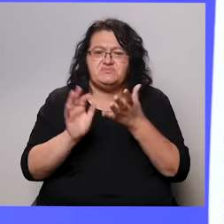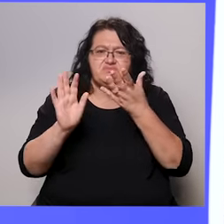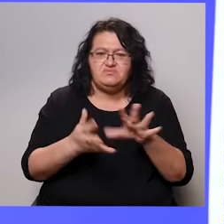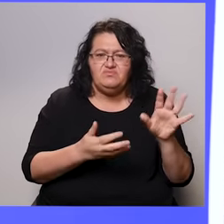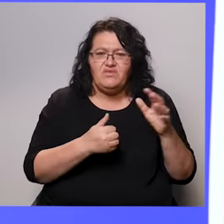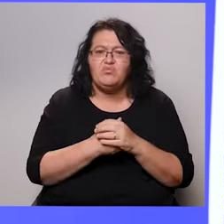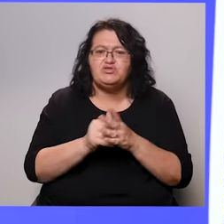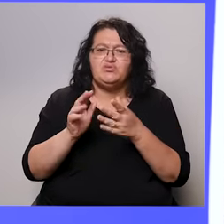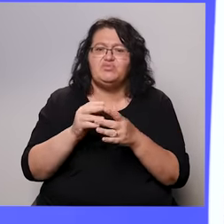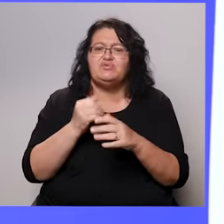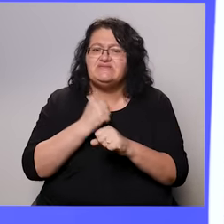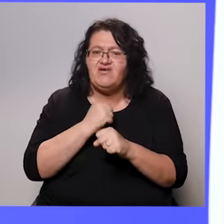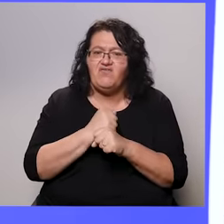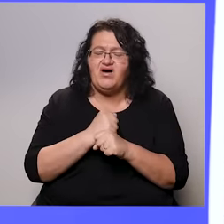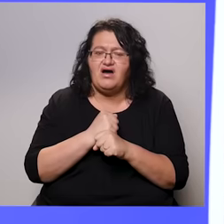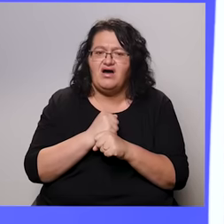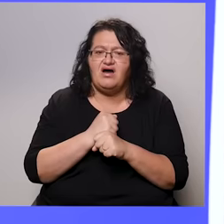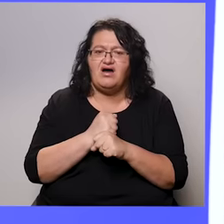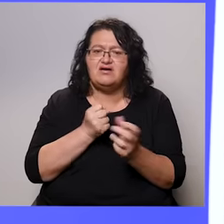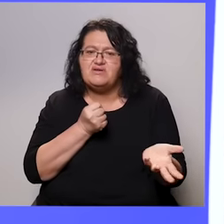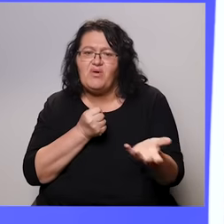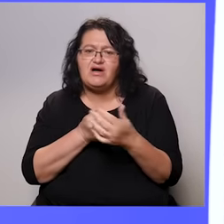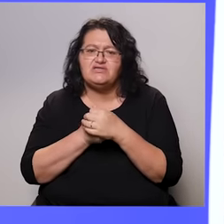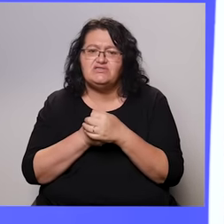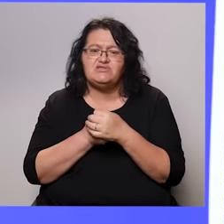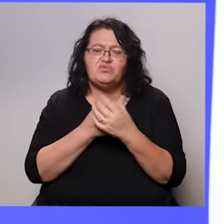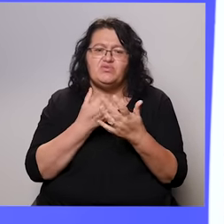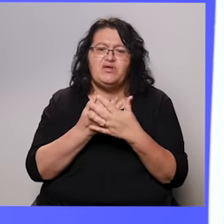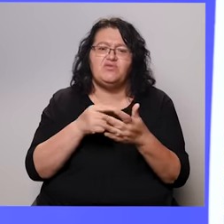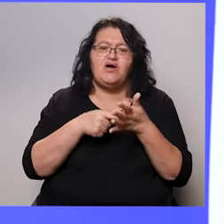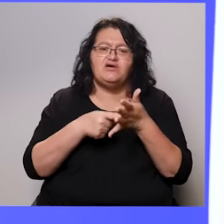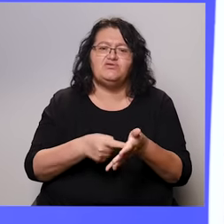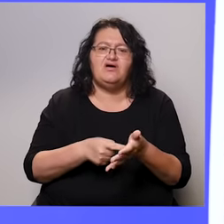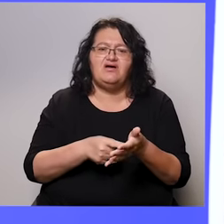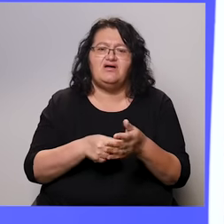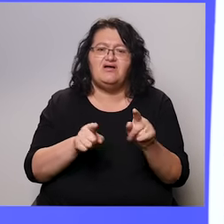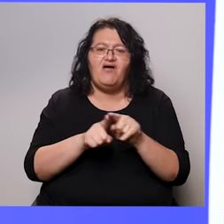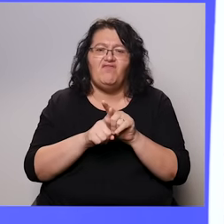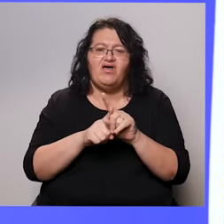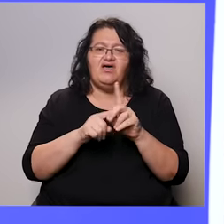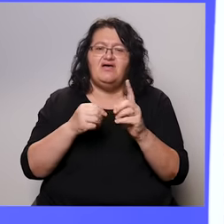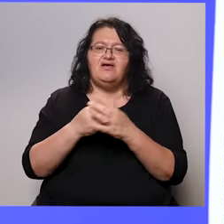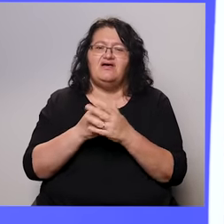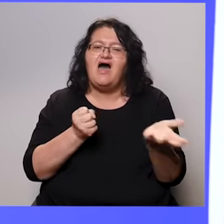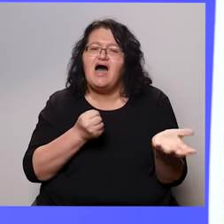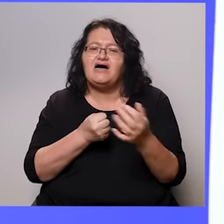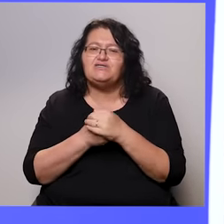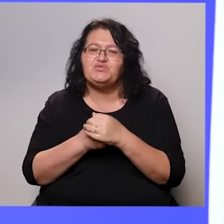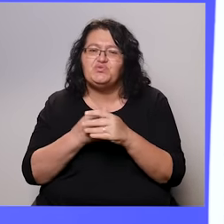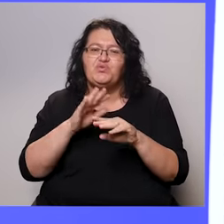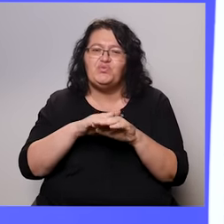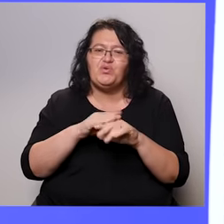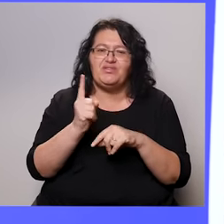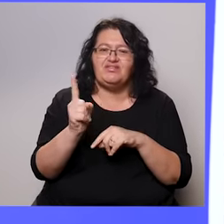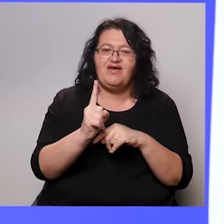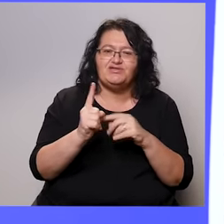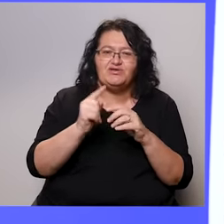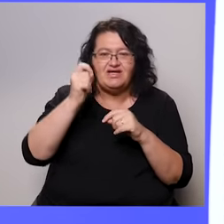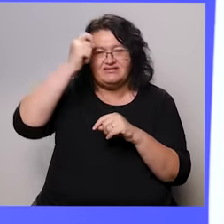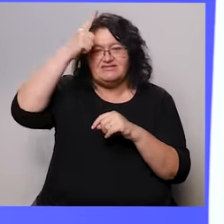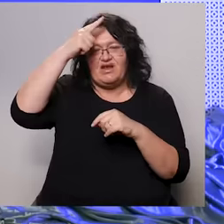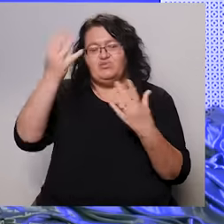Am început să o iau, să mă ascund după acel deget, îmi place să folosesc expresia asta, să mă ascund după acel deget